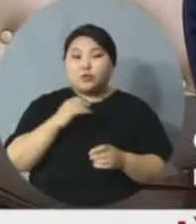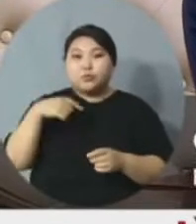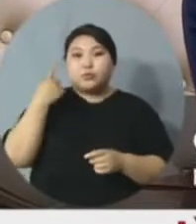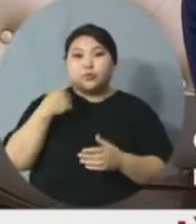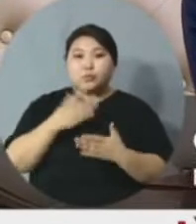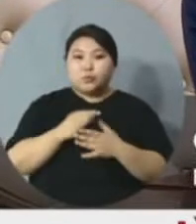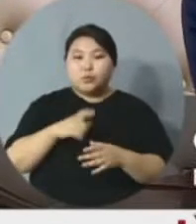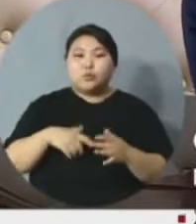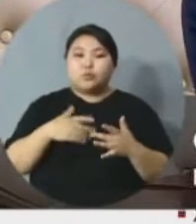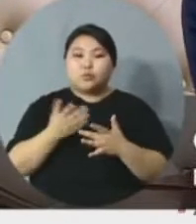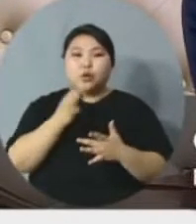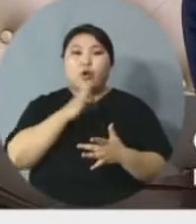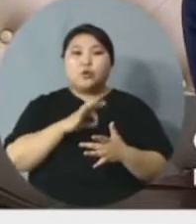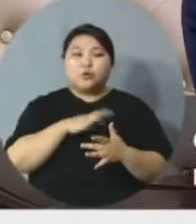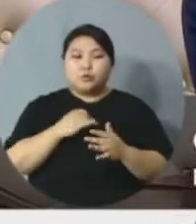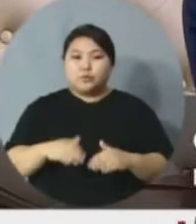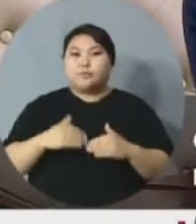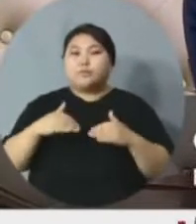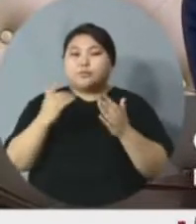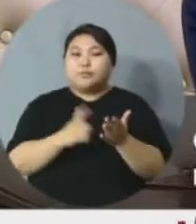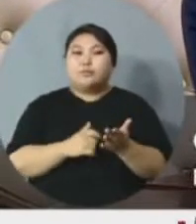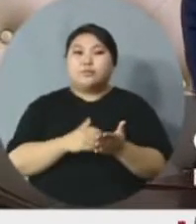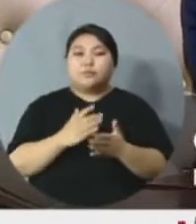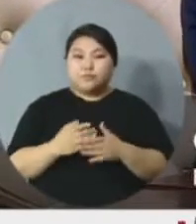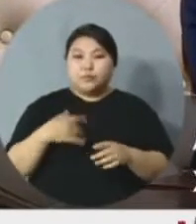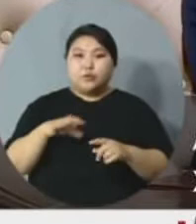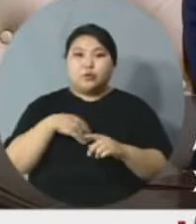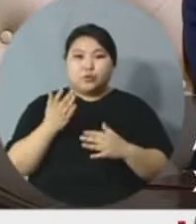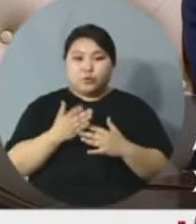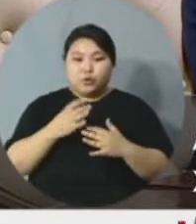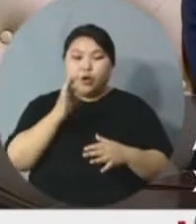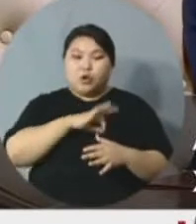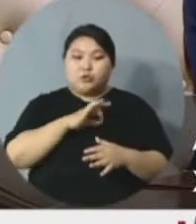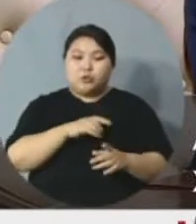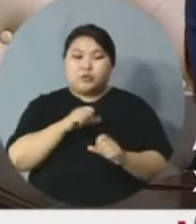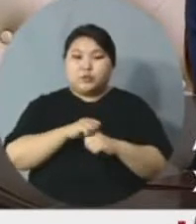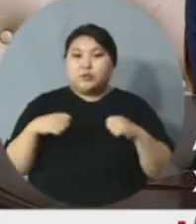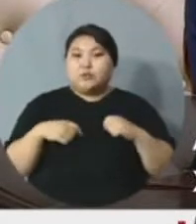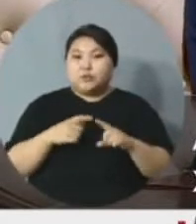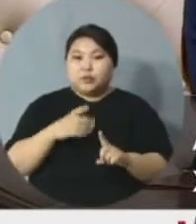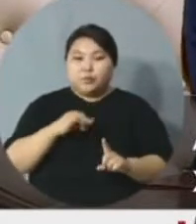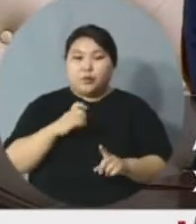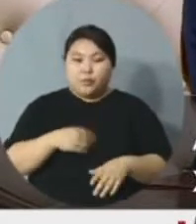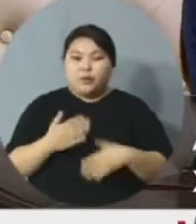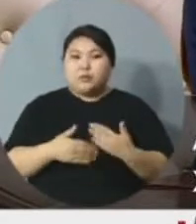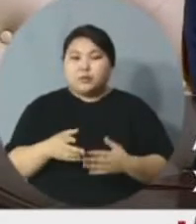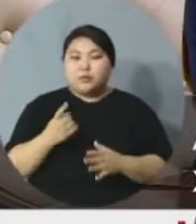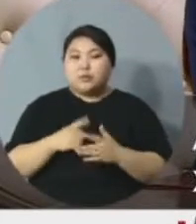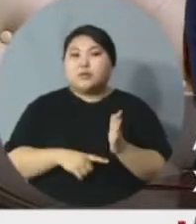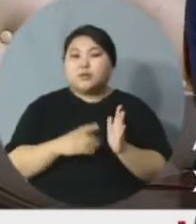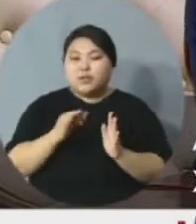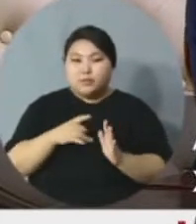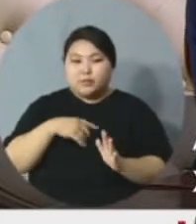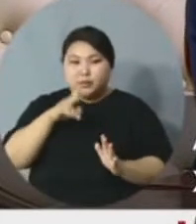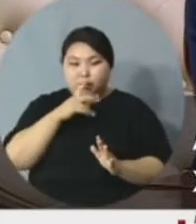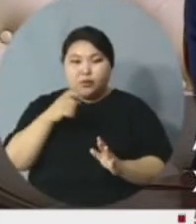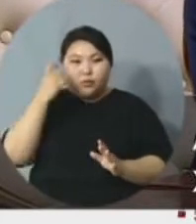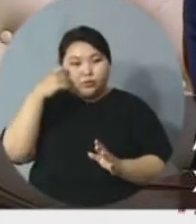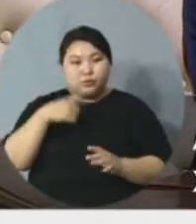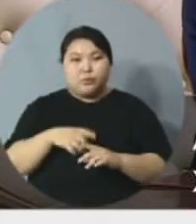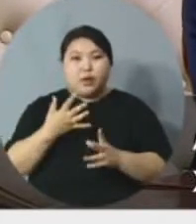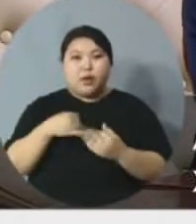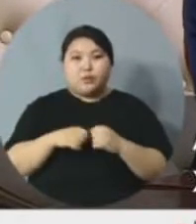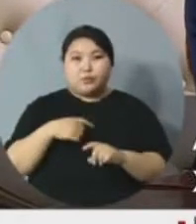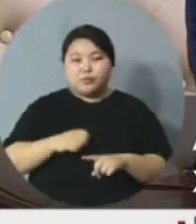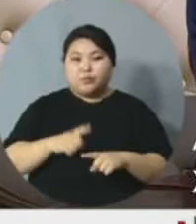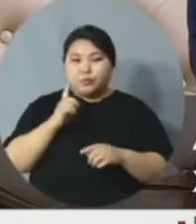бодож байгаа бол тэр хүмүүсийг дундаж авахтай хэсэг юм аа чи. Тийм учраас дундаж авахтай хүмүүс чинь чиний хэлбэр хөхөд удаан хийж байгаа сард цалин хөлс